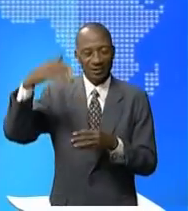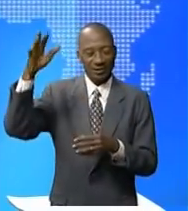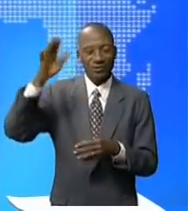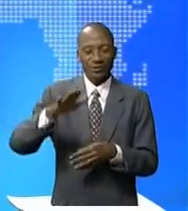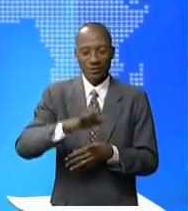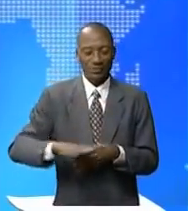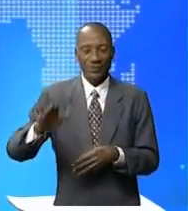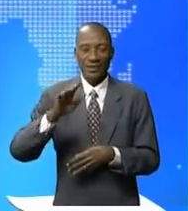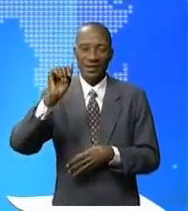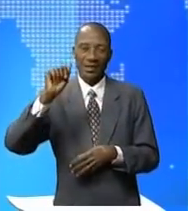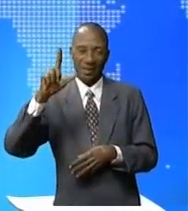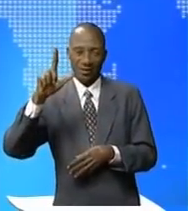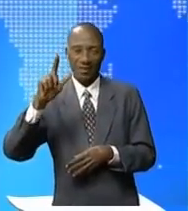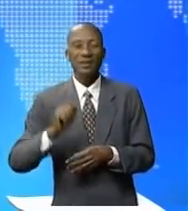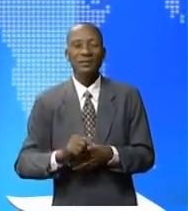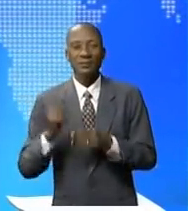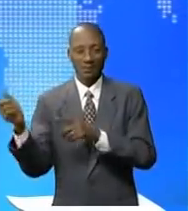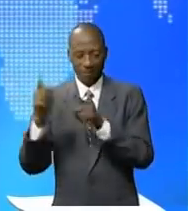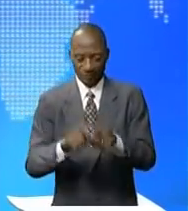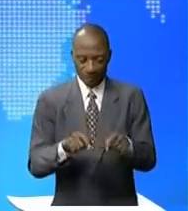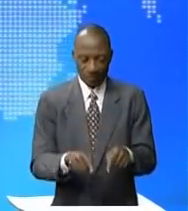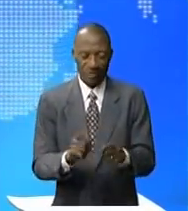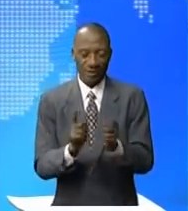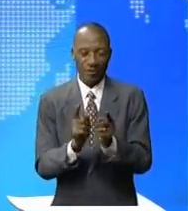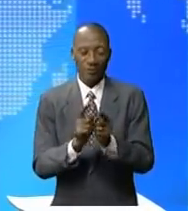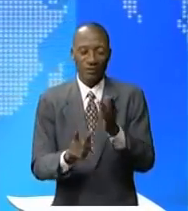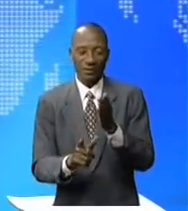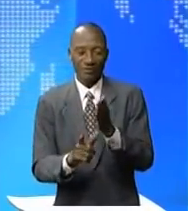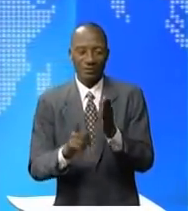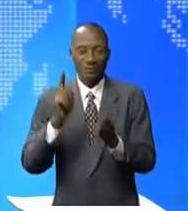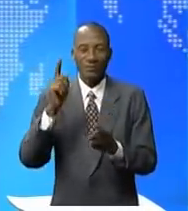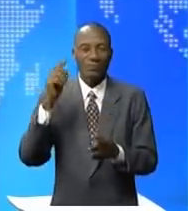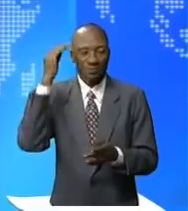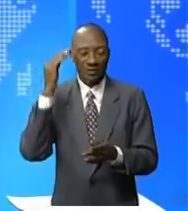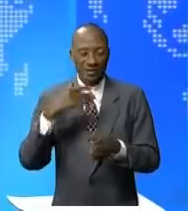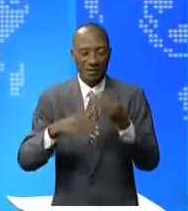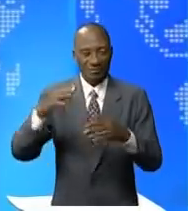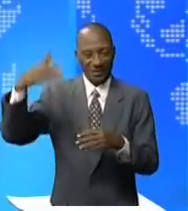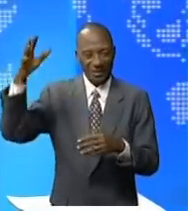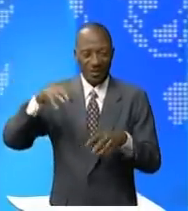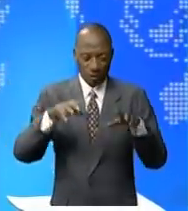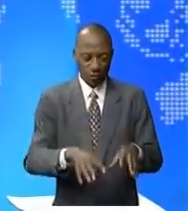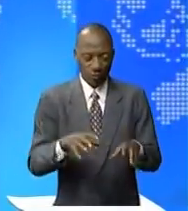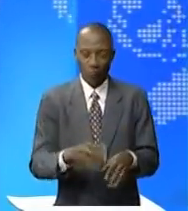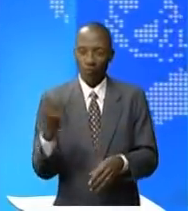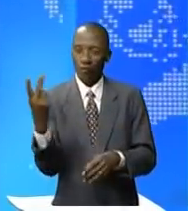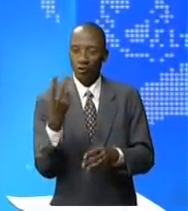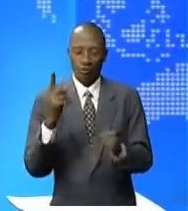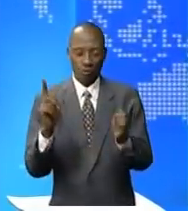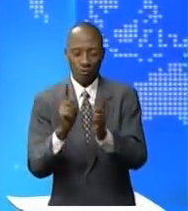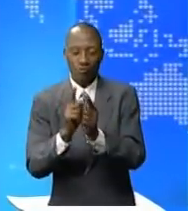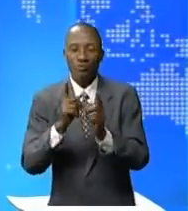reçu par son homologue congolais, le vice-premier ministre, ministre des Affaires étrangères Christophe Lutundula. On fait le point